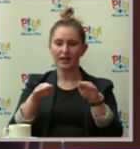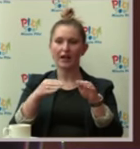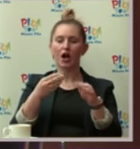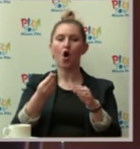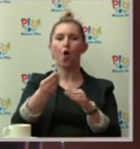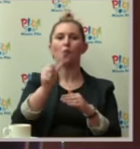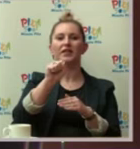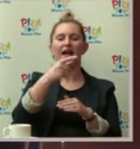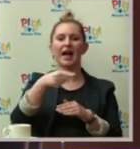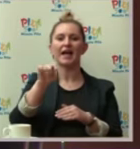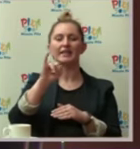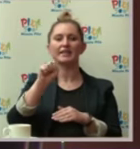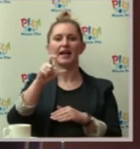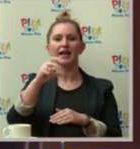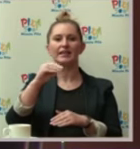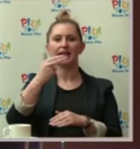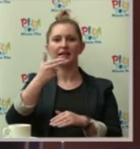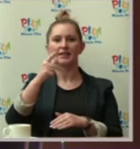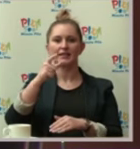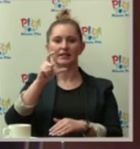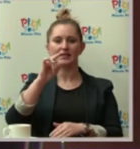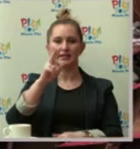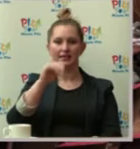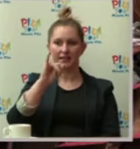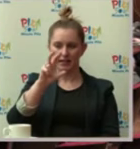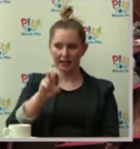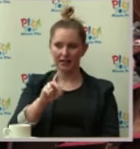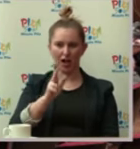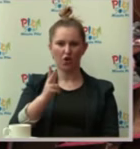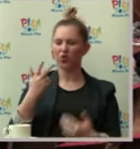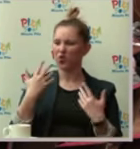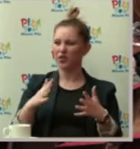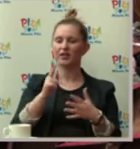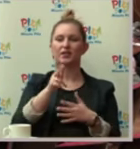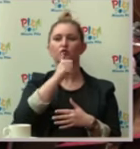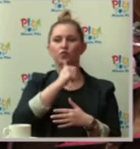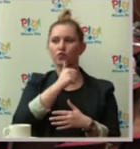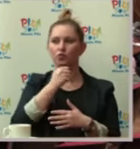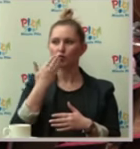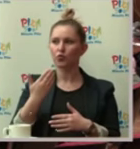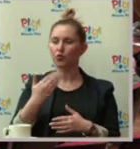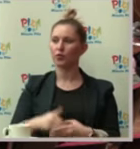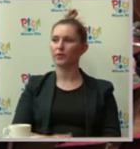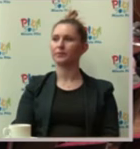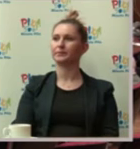o podniesienie ręki i naciśnięcie przycisku. Dziękuję bardzo. Kto jest przeciw? Dziękuję. Kto się wstrzymał? Dziękuję.